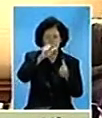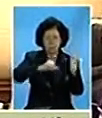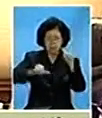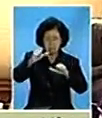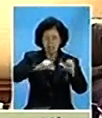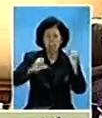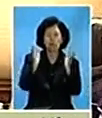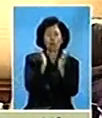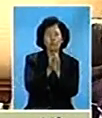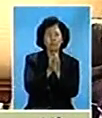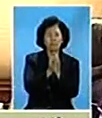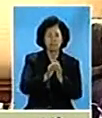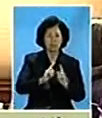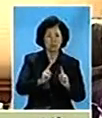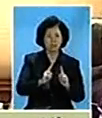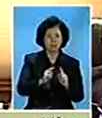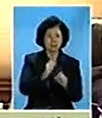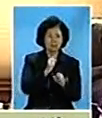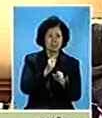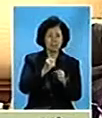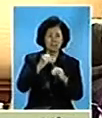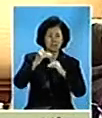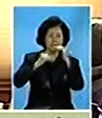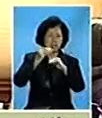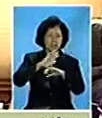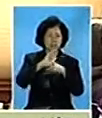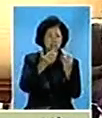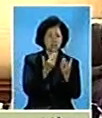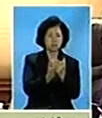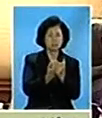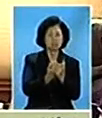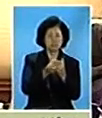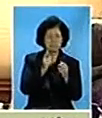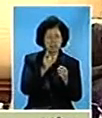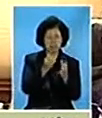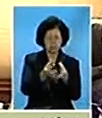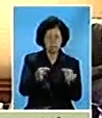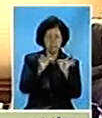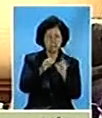การพัฒนาแพทย์แผนไทยทั้งระบบนะครับเพราะฉะนั้นจึงมีความสำคัญและมีความจำ